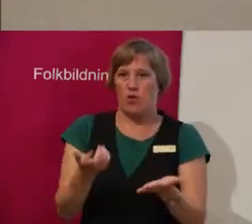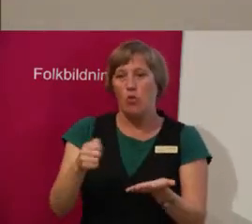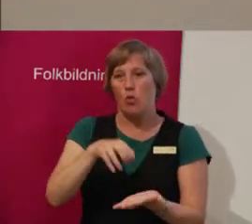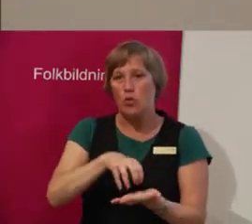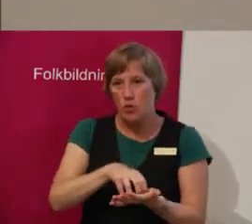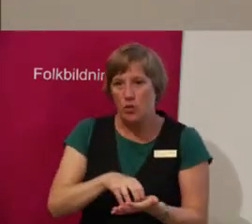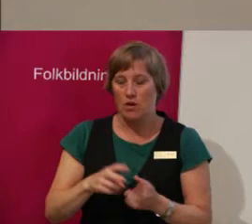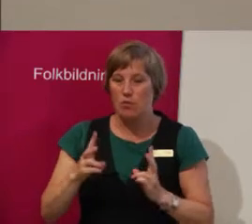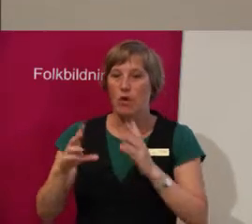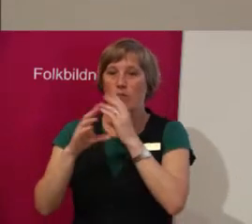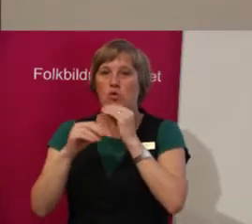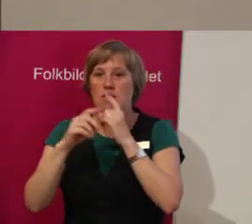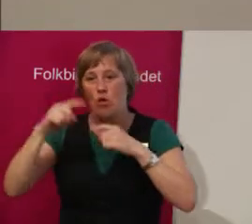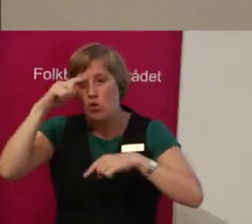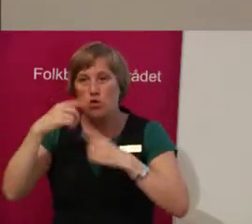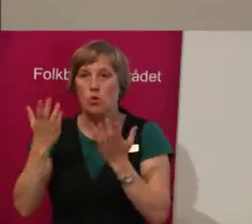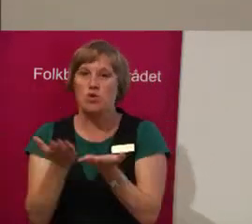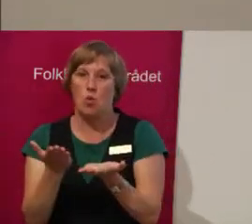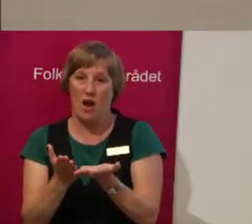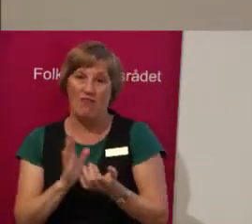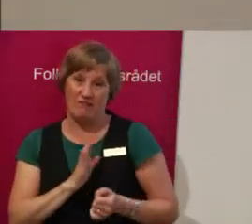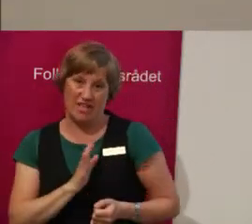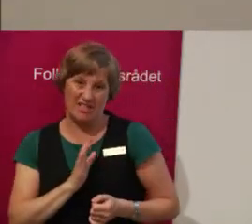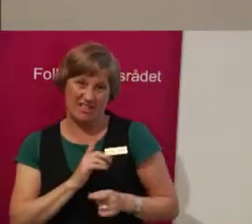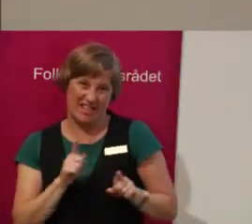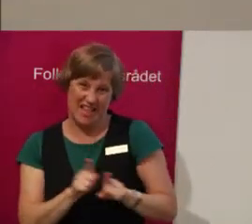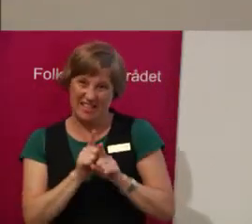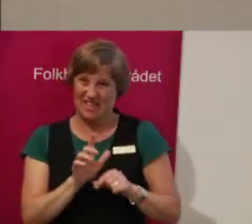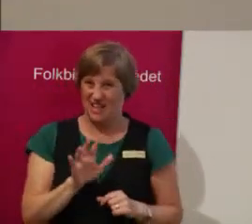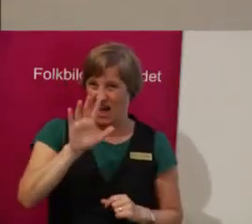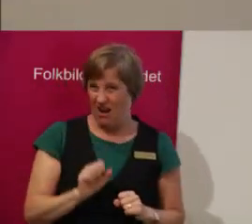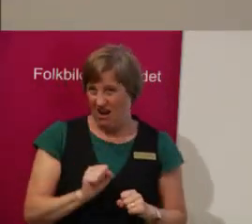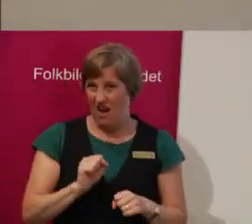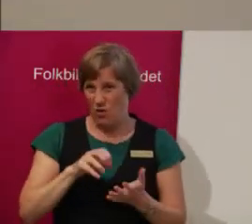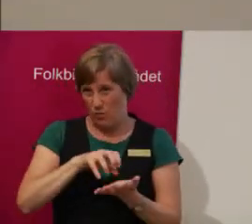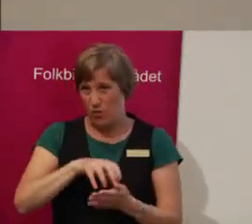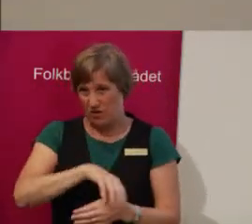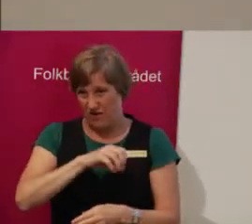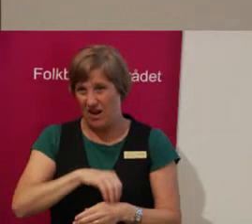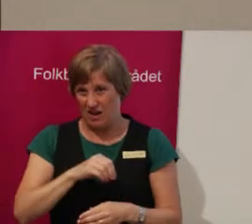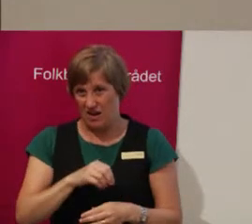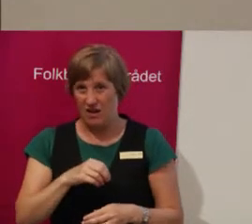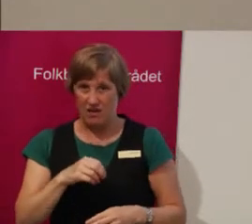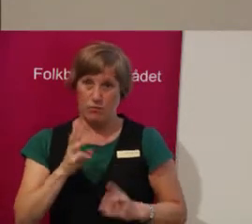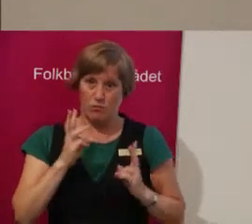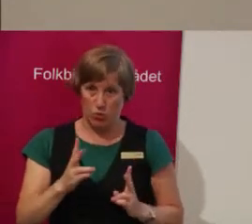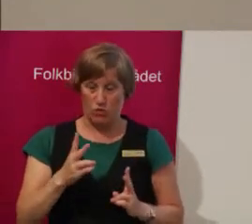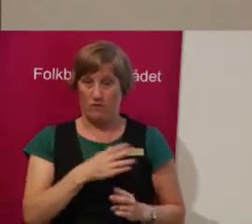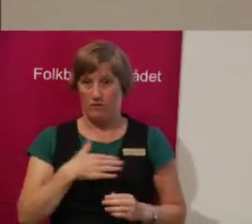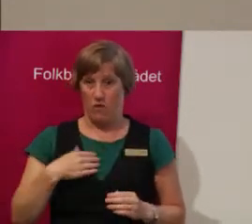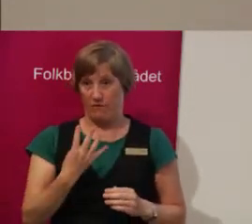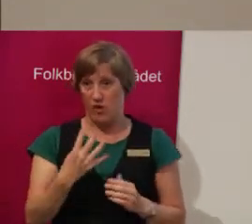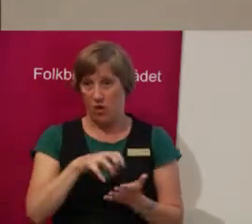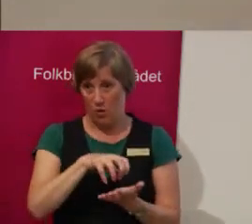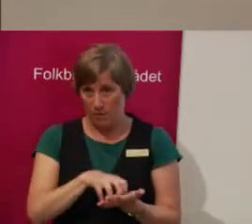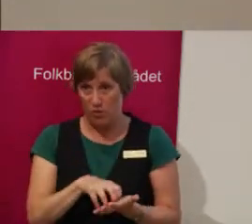Också musik- och kulturskola finns åtminstone i de här kommunerna och i stort sett alla kommuner. Det är också någonting som är ganska avgörande.